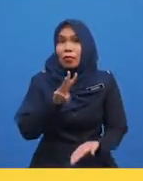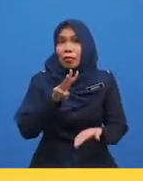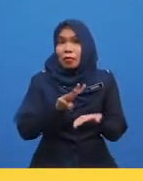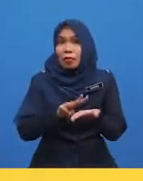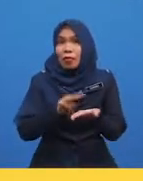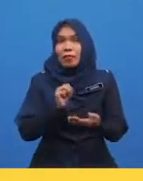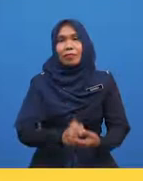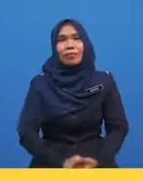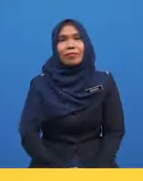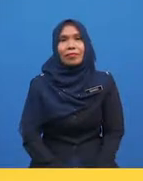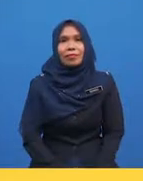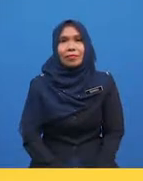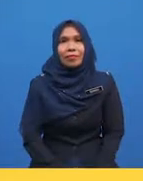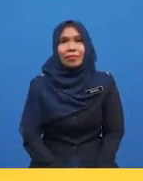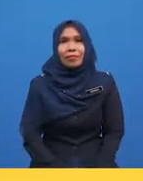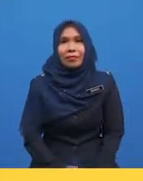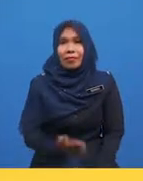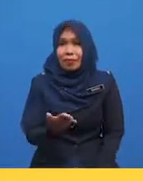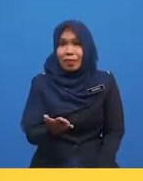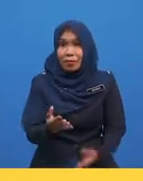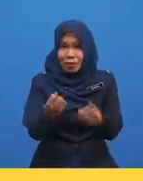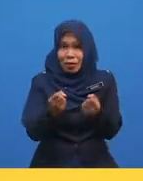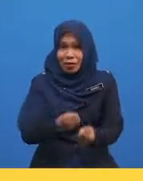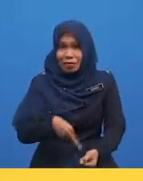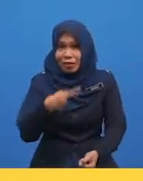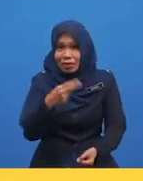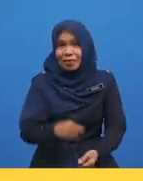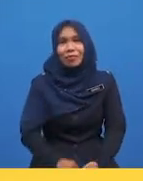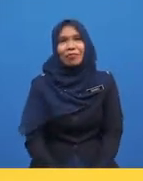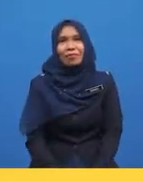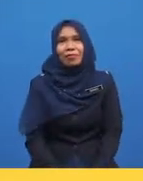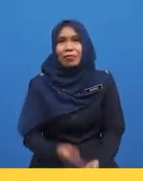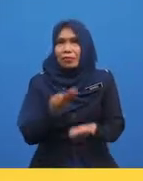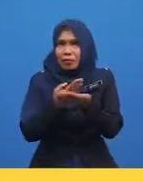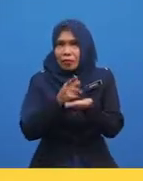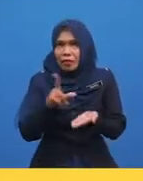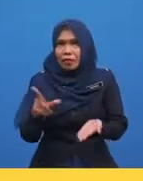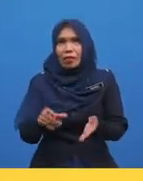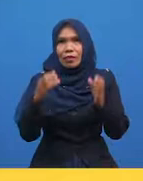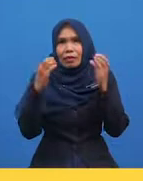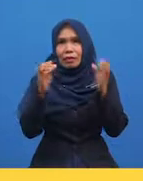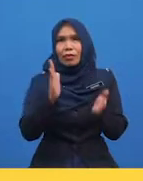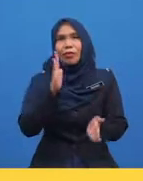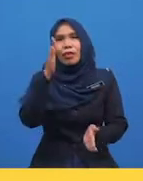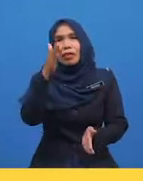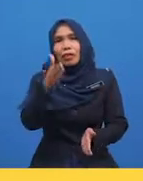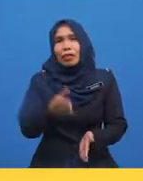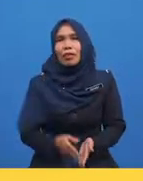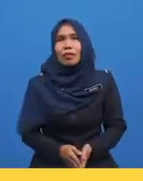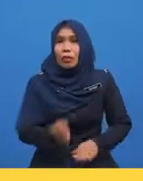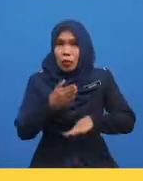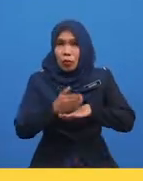Sedapnya waffle ini. Kamu hendak rasa? Baiklah, cikgu akan potong